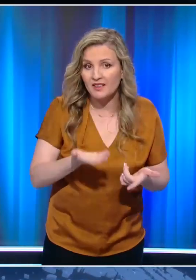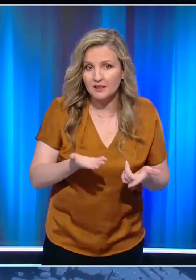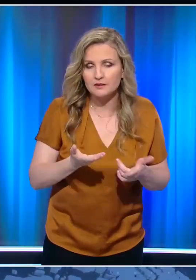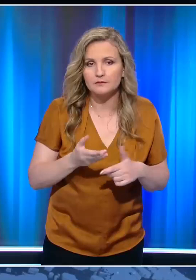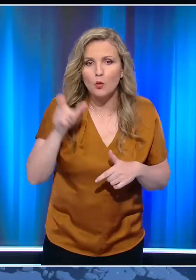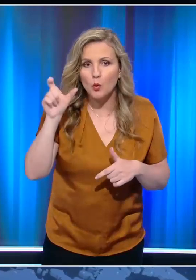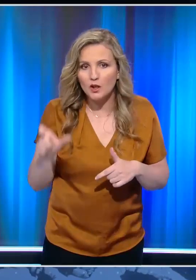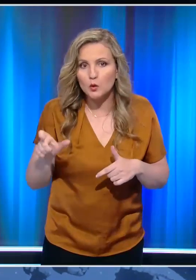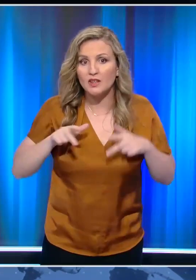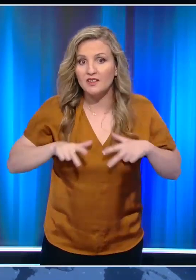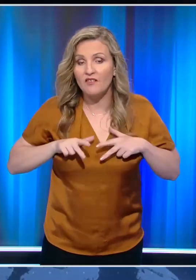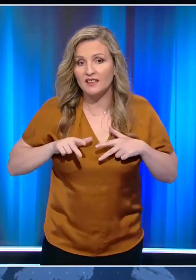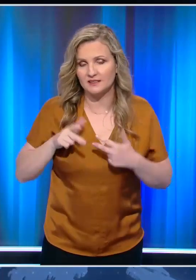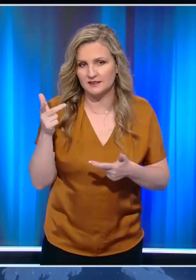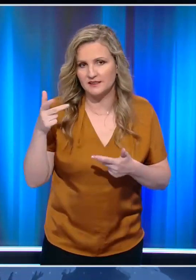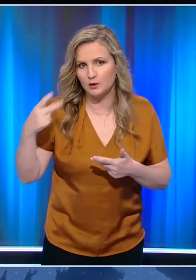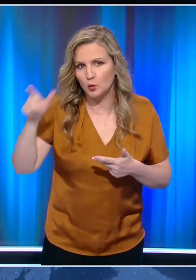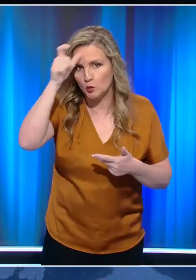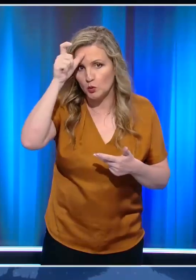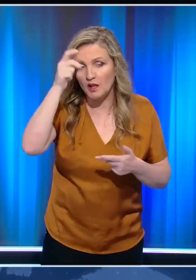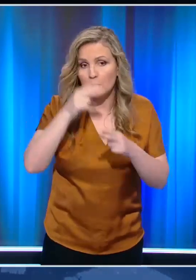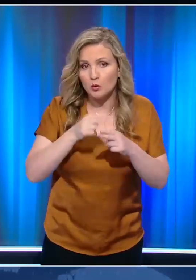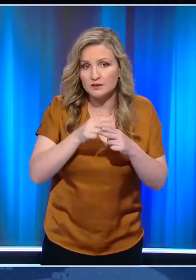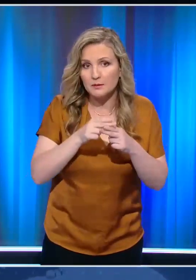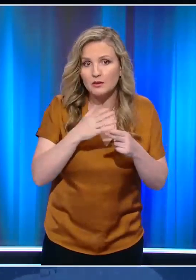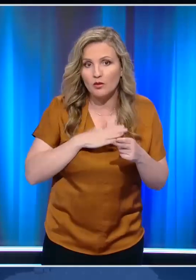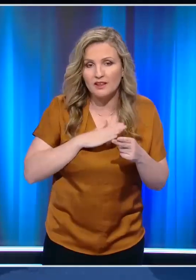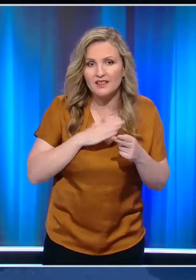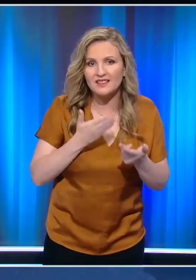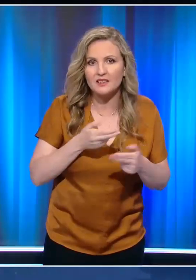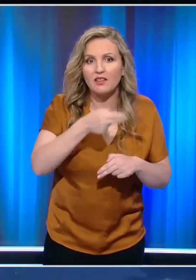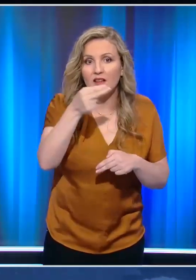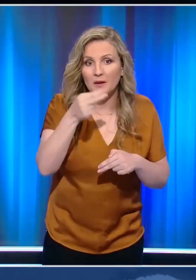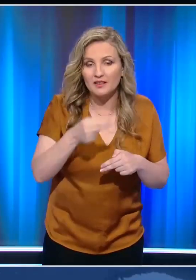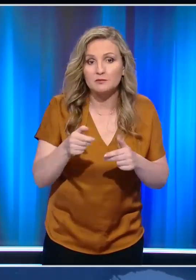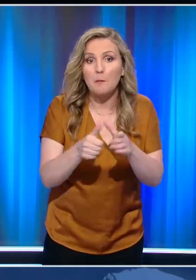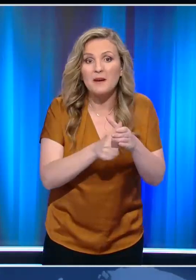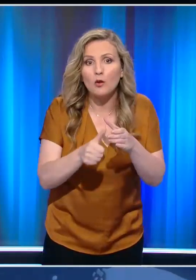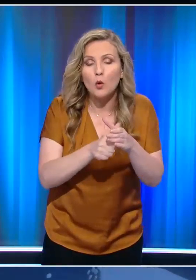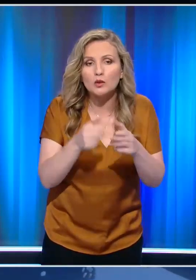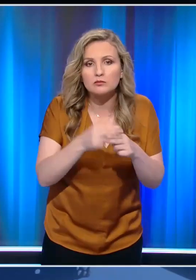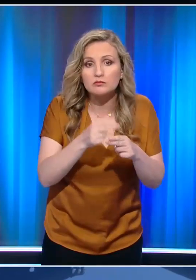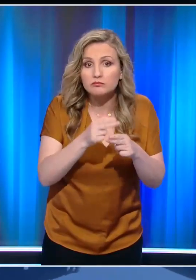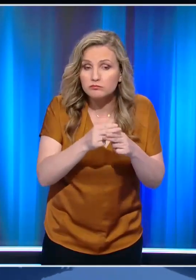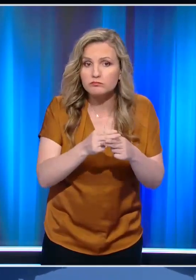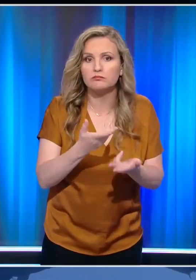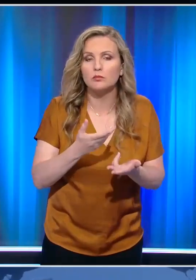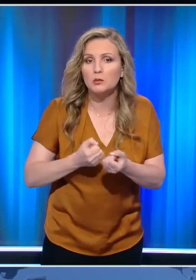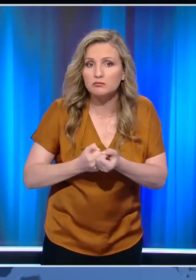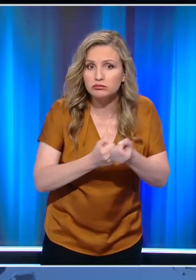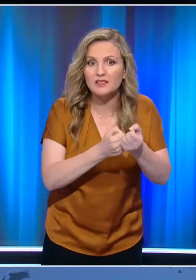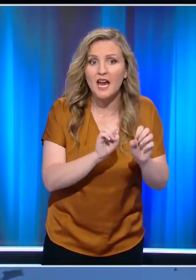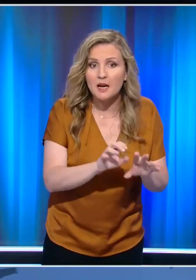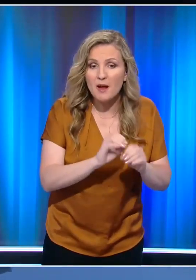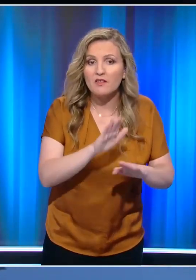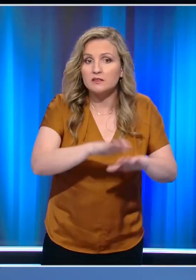τον ίδιο και για την κυβέρνησή του είναι εξαιρετικά σημαντικό να ανεβάζει πάντοτε τα θέματα της μειονότητας, όπως επίσης και τα θέματα της